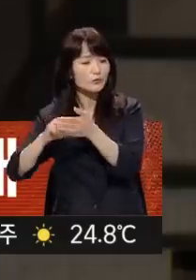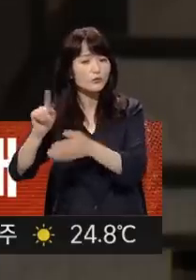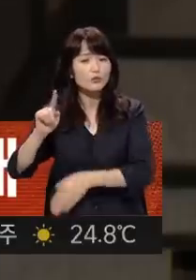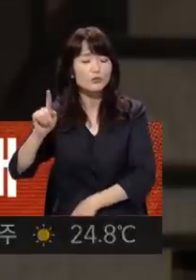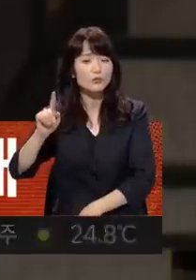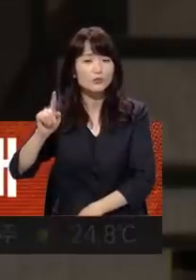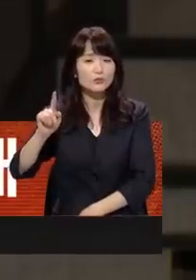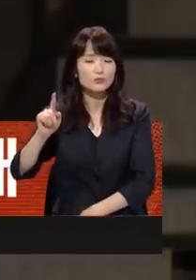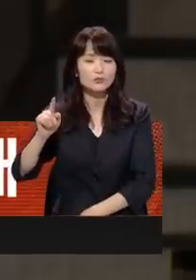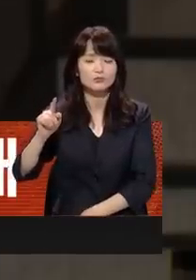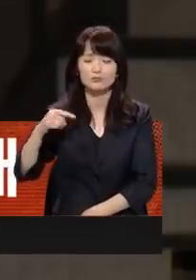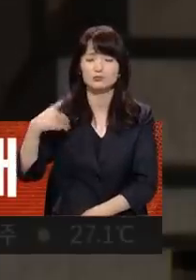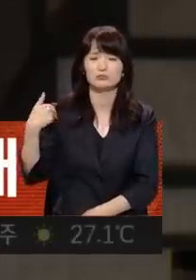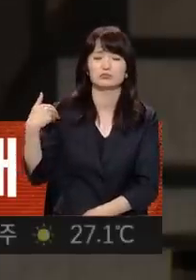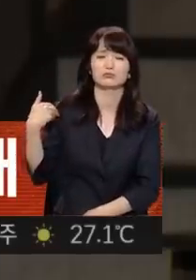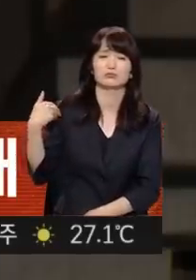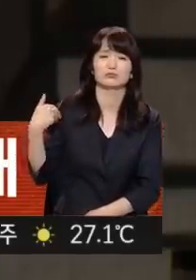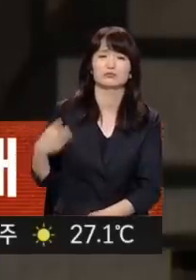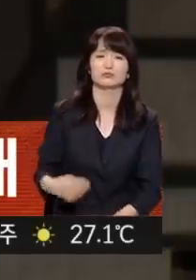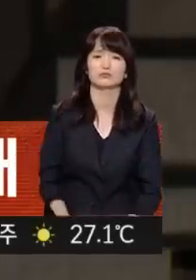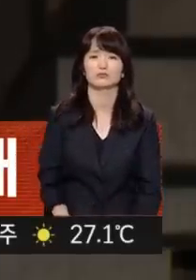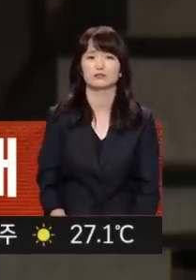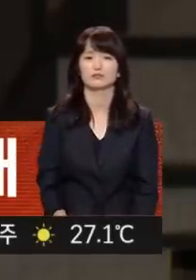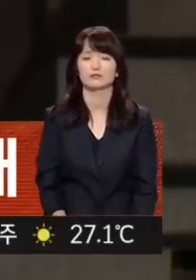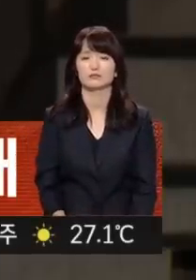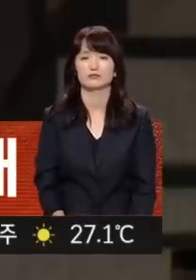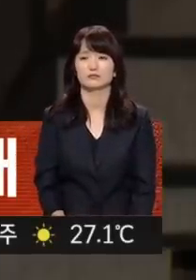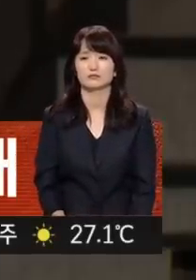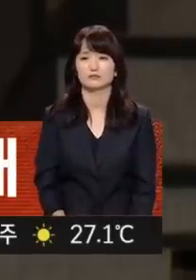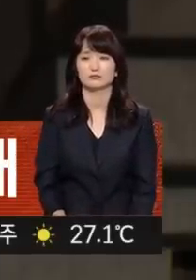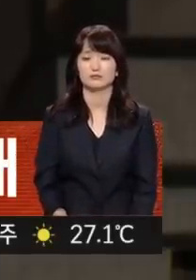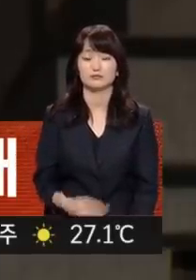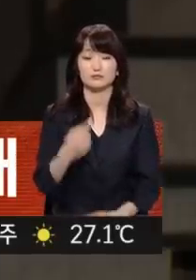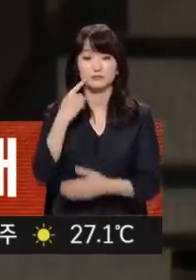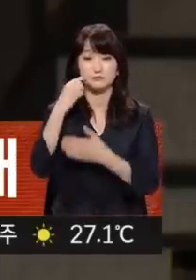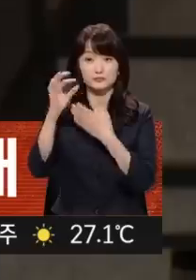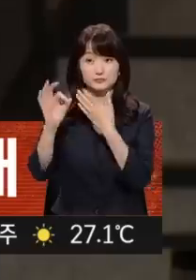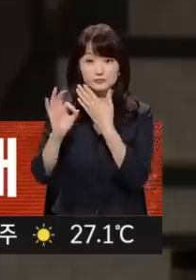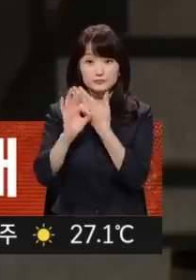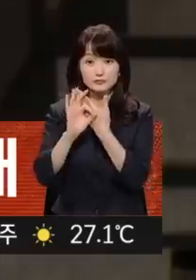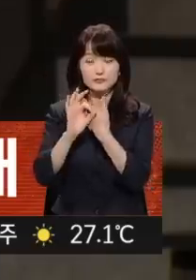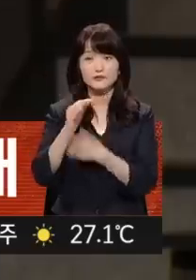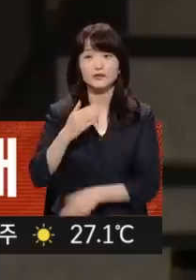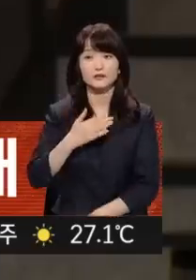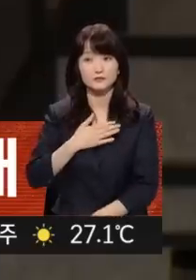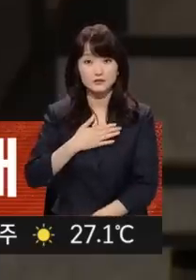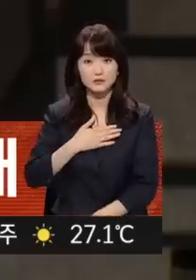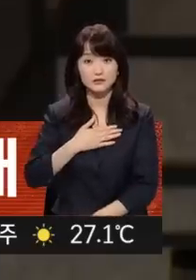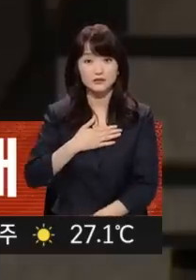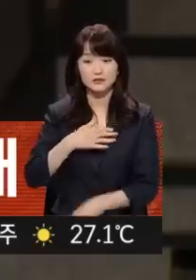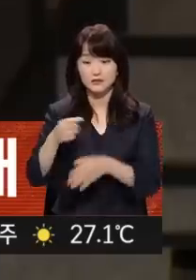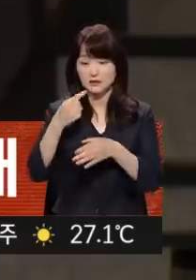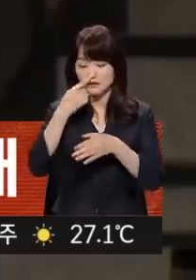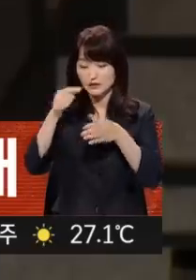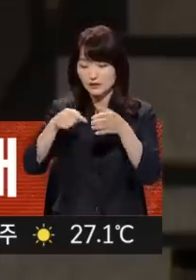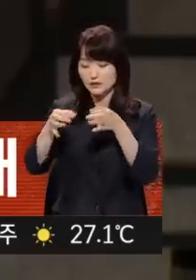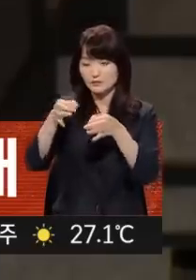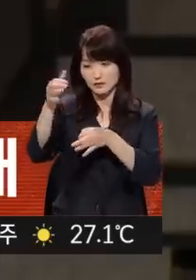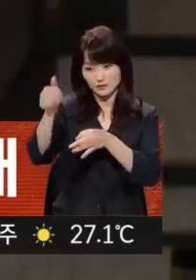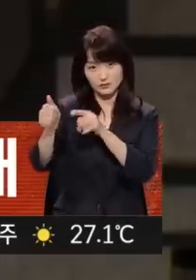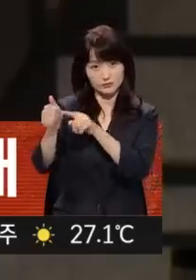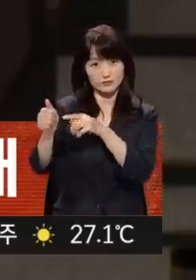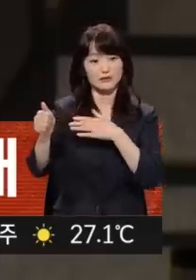이것에 대해서 전혀 어떤 공감능력 같은 것이 없고요 만약에 내가 저 앞에 주인이라면 또 내